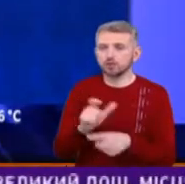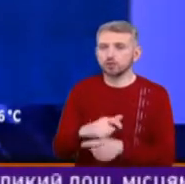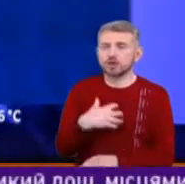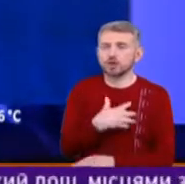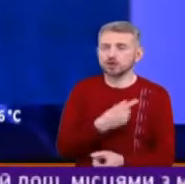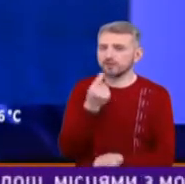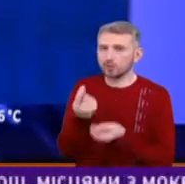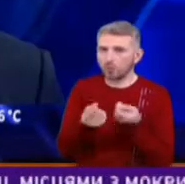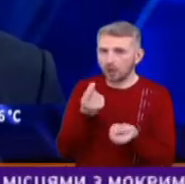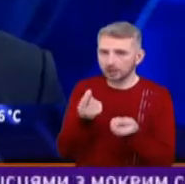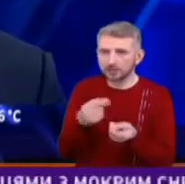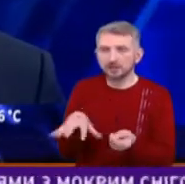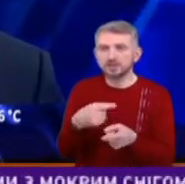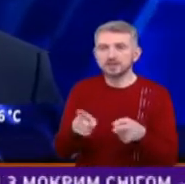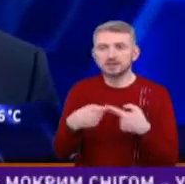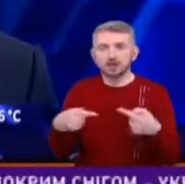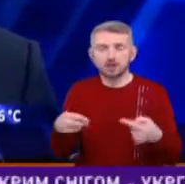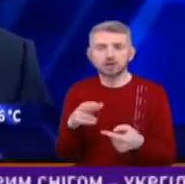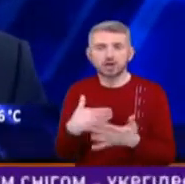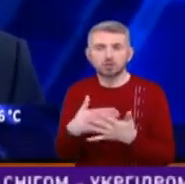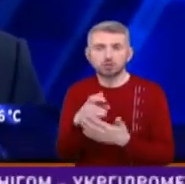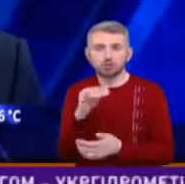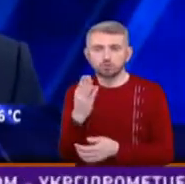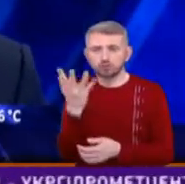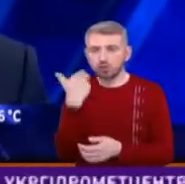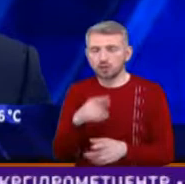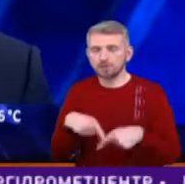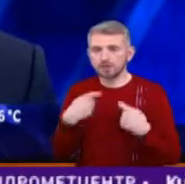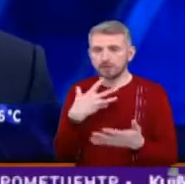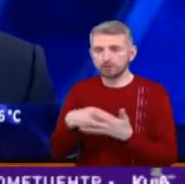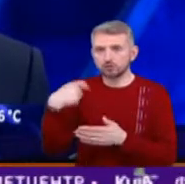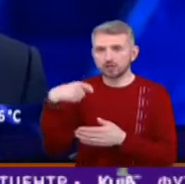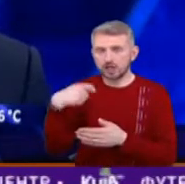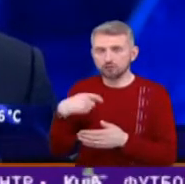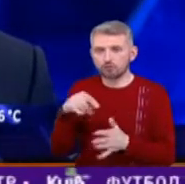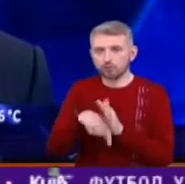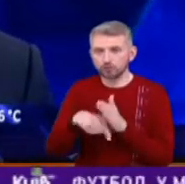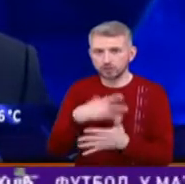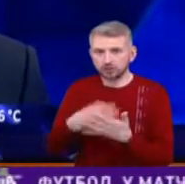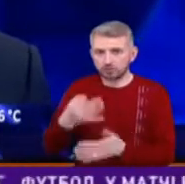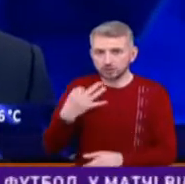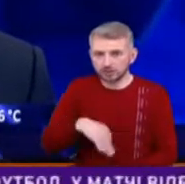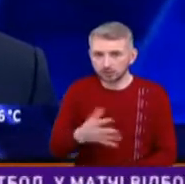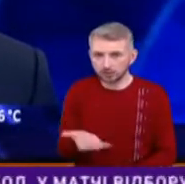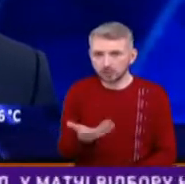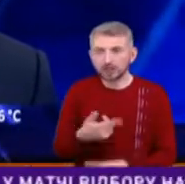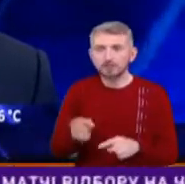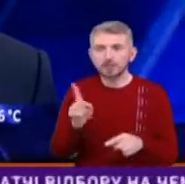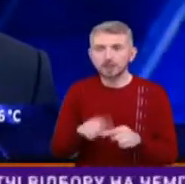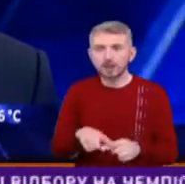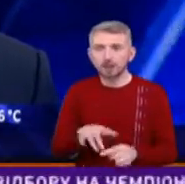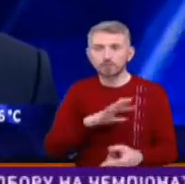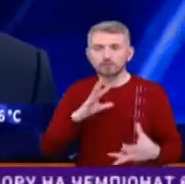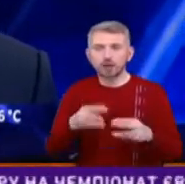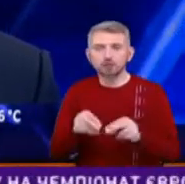нюанс. Оці всі речі, як, наприклад, Буш, коли передавав своє президентство, по суті, своєму синові, це стало